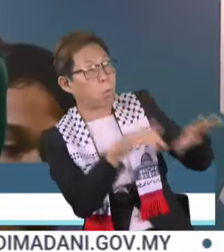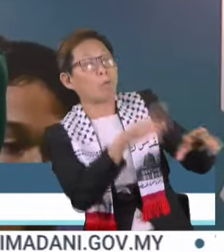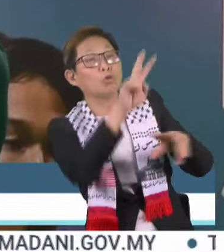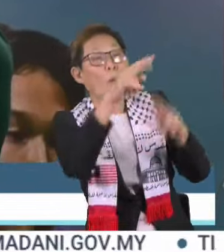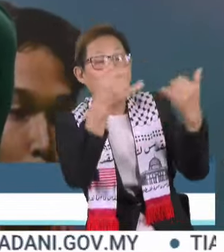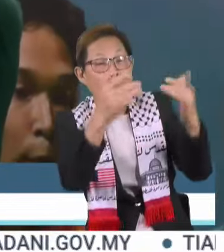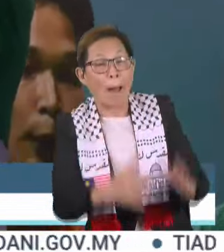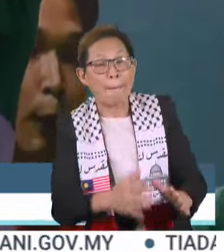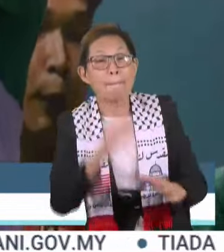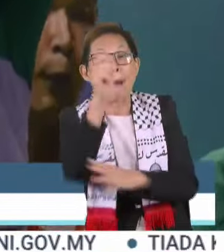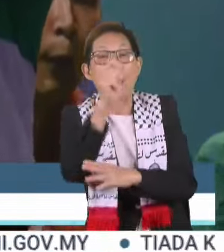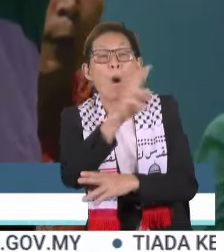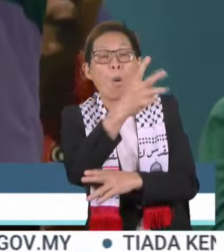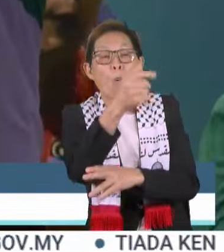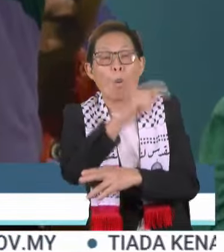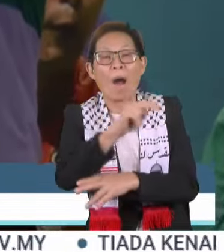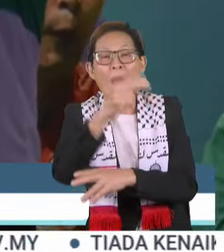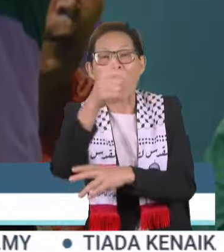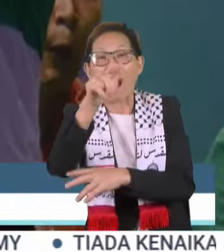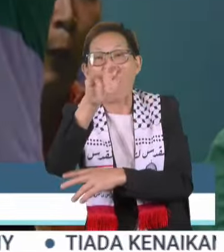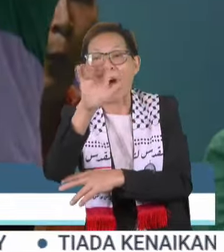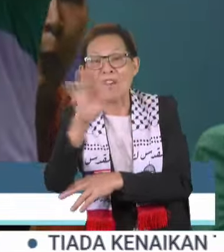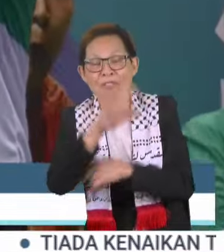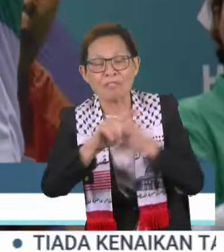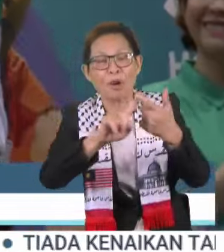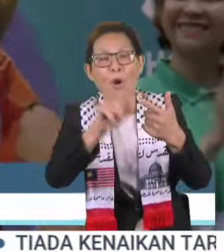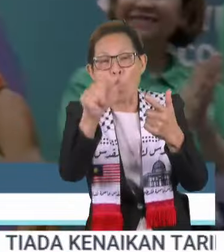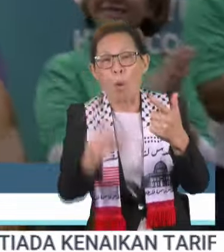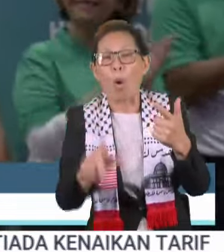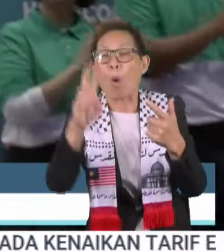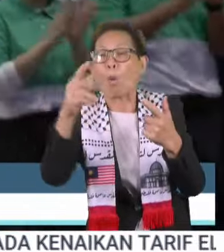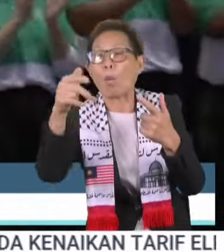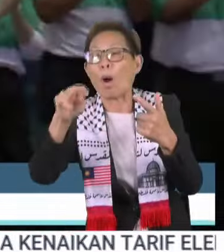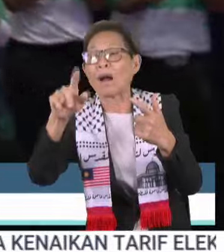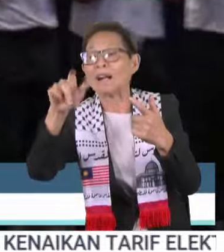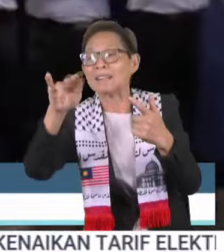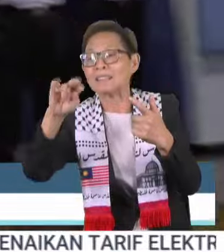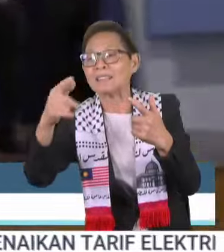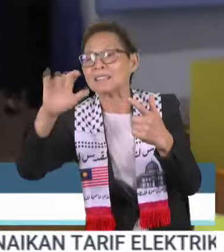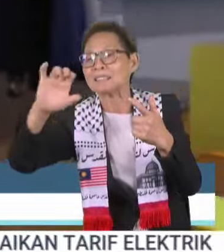pemain badminton negara, Wan Muhammad Arif Shaharudin dan Wong Ling Ching.